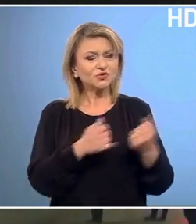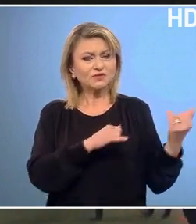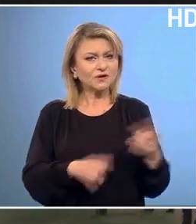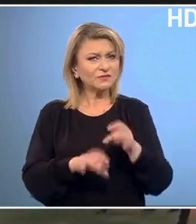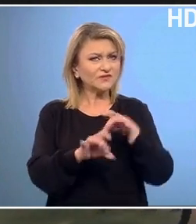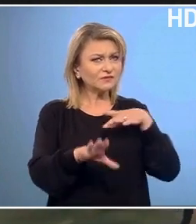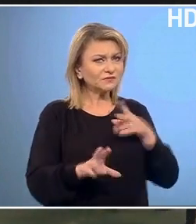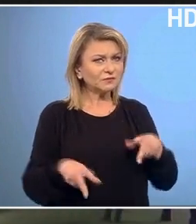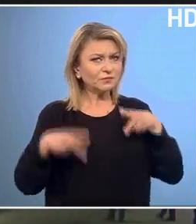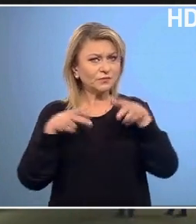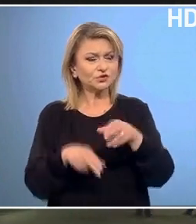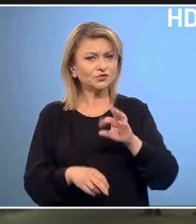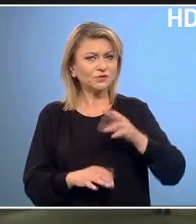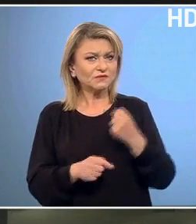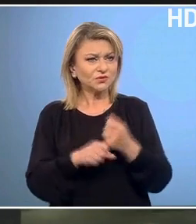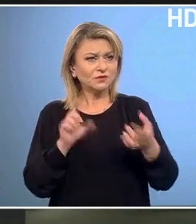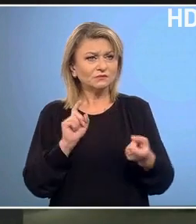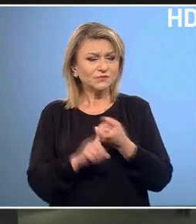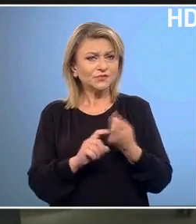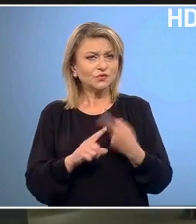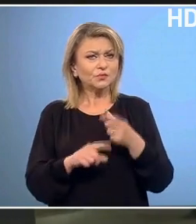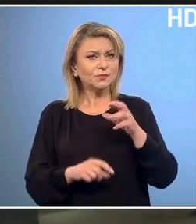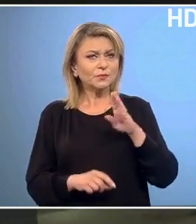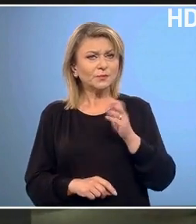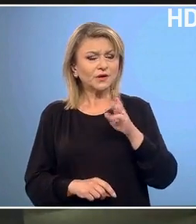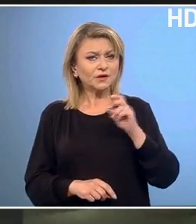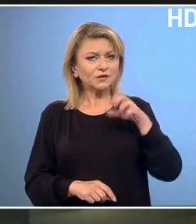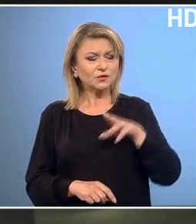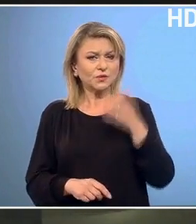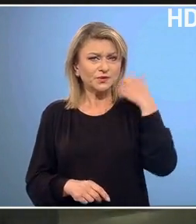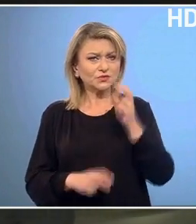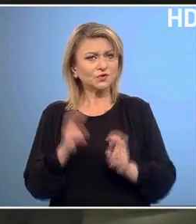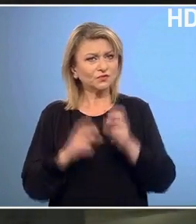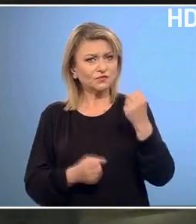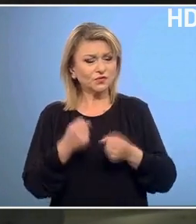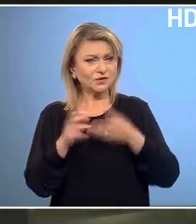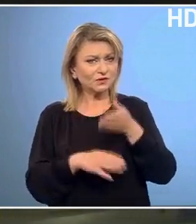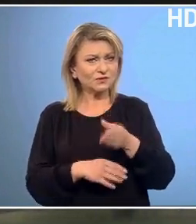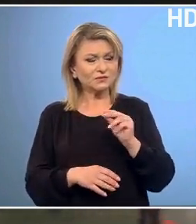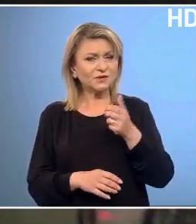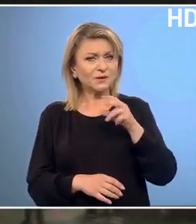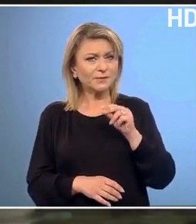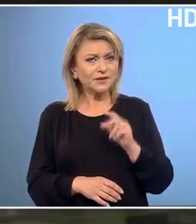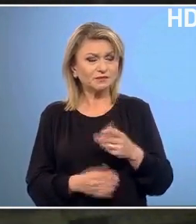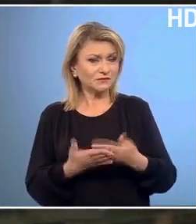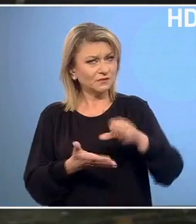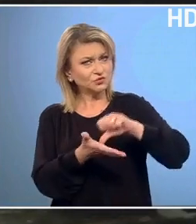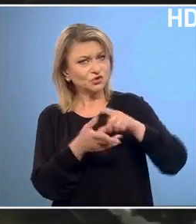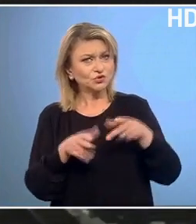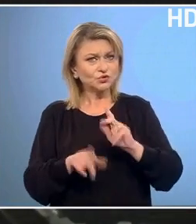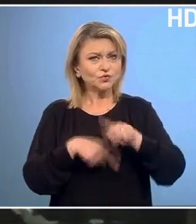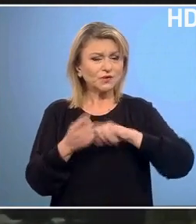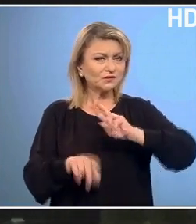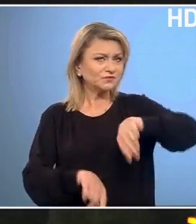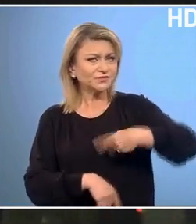de pe podul de peste centură care face legătura cu Bragadiru, a pierdut controlul volanului, a intrat în parapetul de pe mijlocul drumului, după care